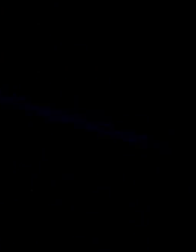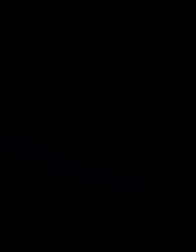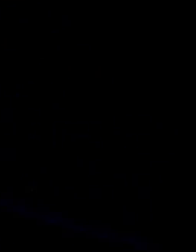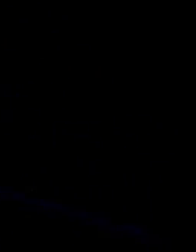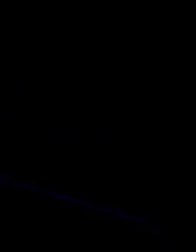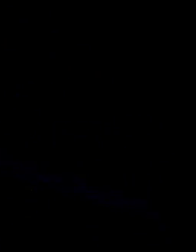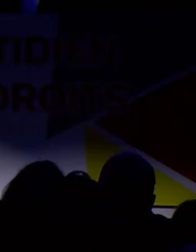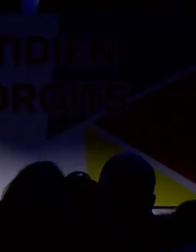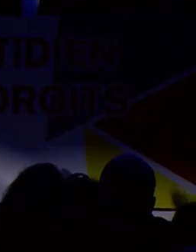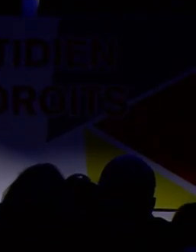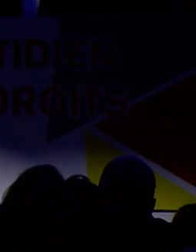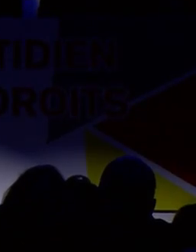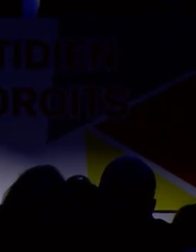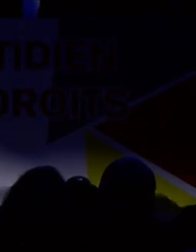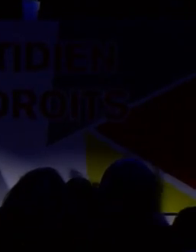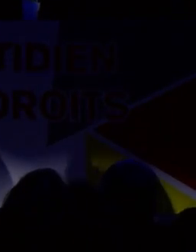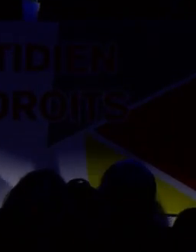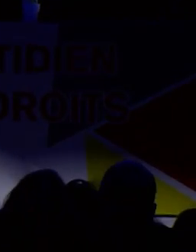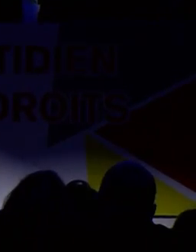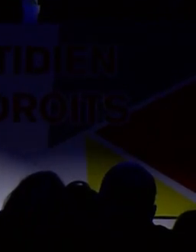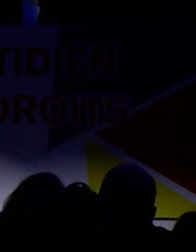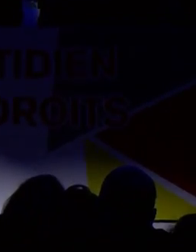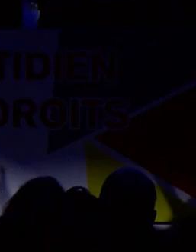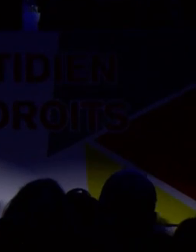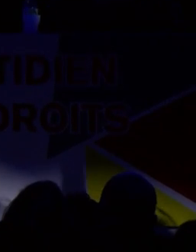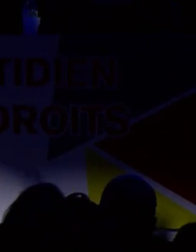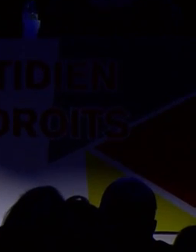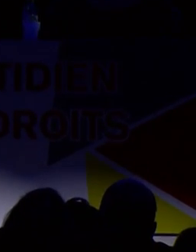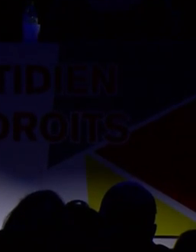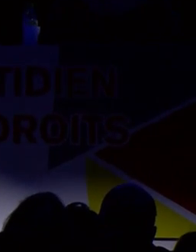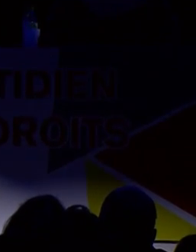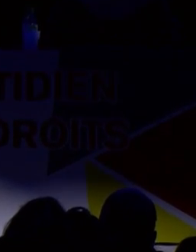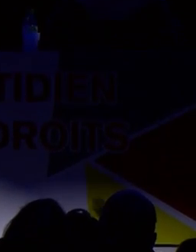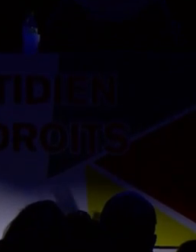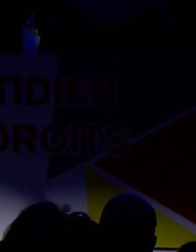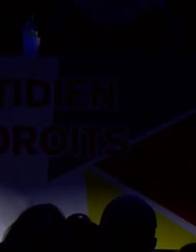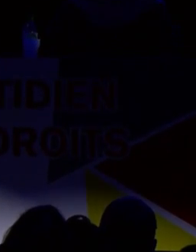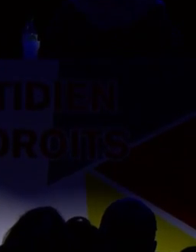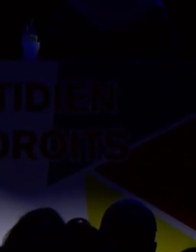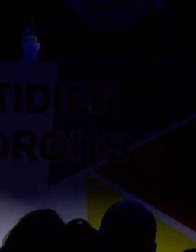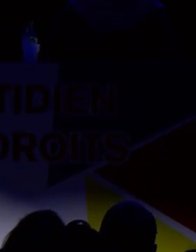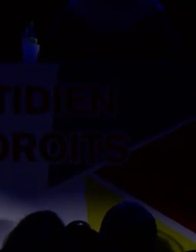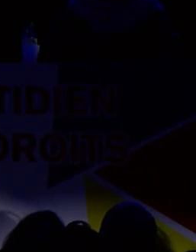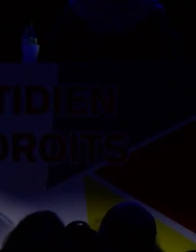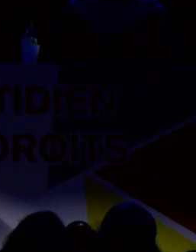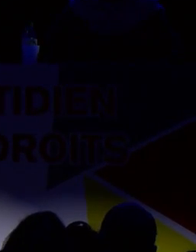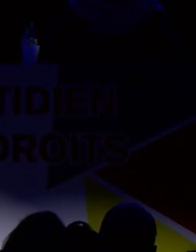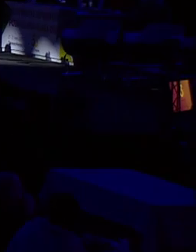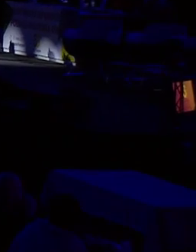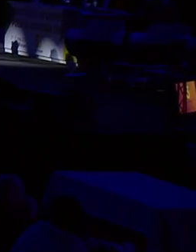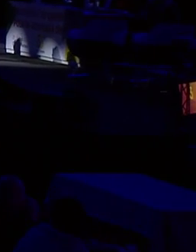admission a été rejetée à 300 voix contre 26. Et la radiation de mon mari a